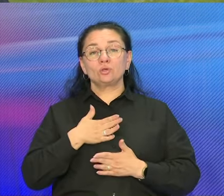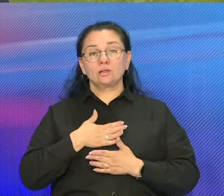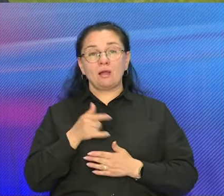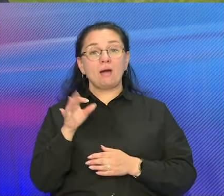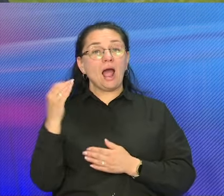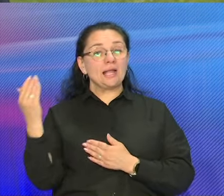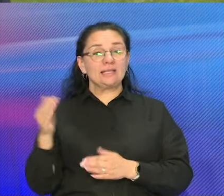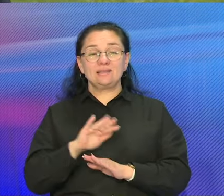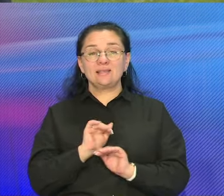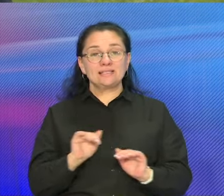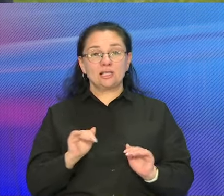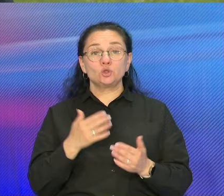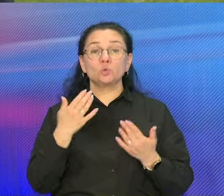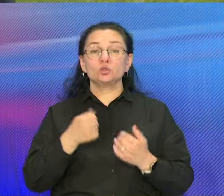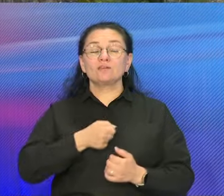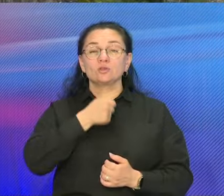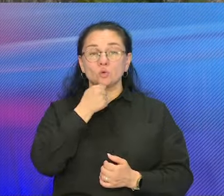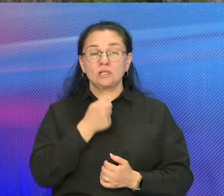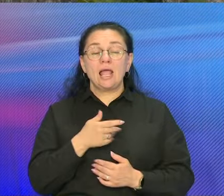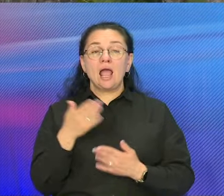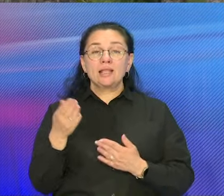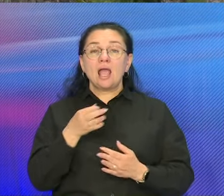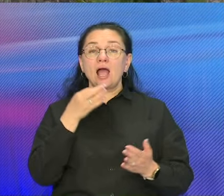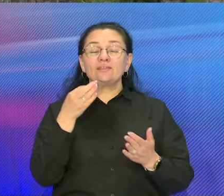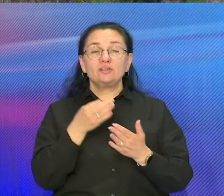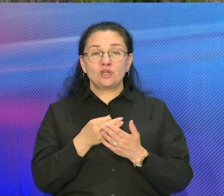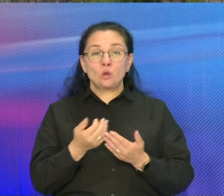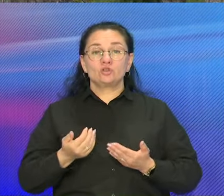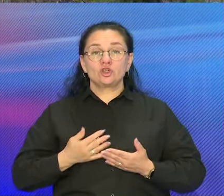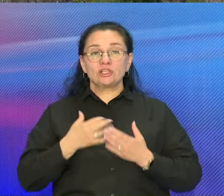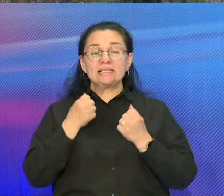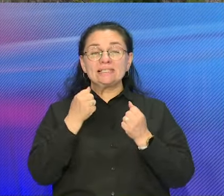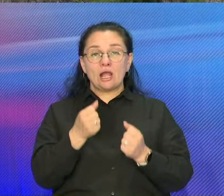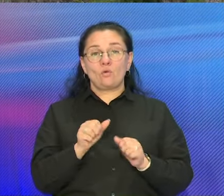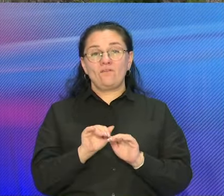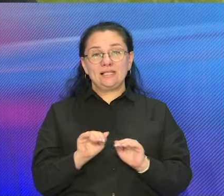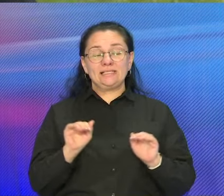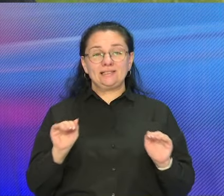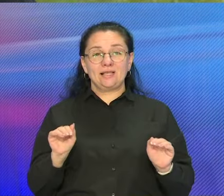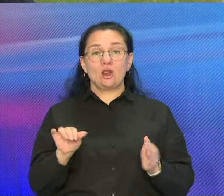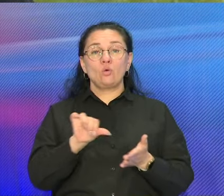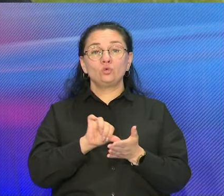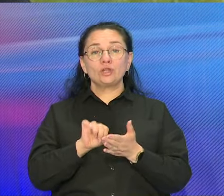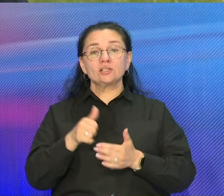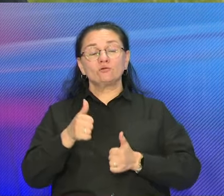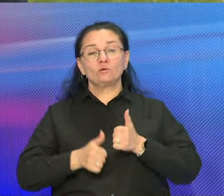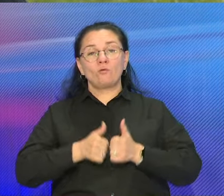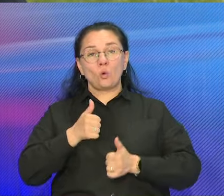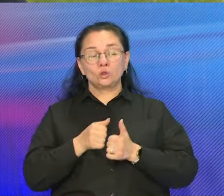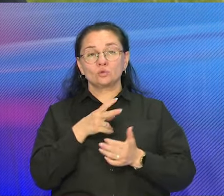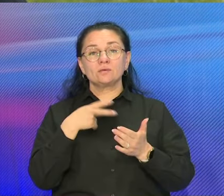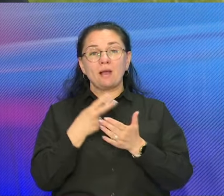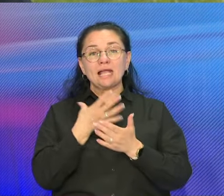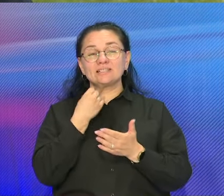взрослые, от них не отвечают за жизнь и здоровье детей Они наравне с детишками и участвуют в конкурсах, и показывают свои